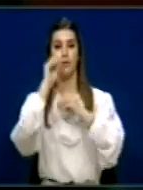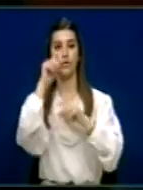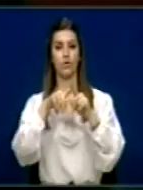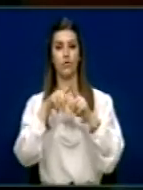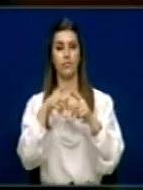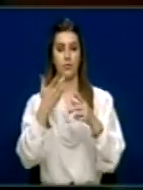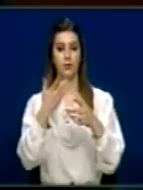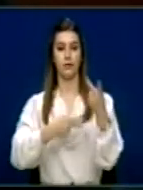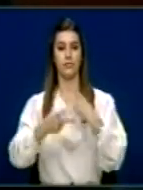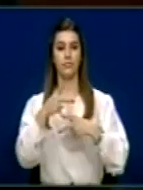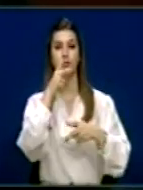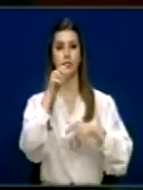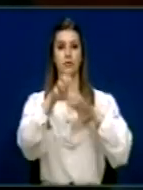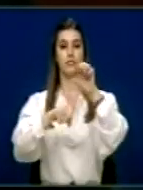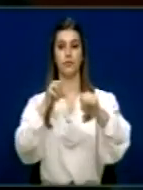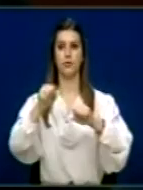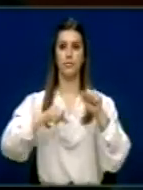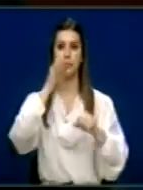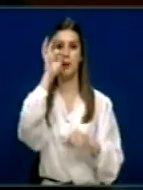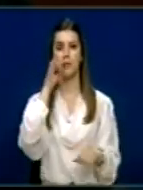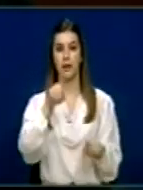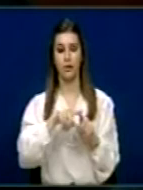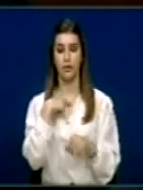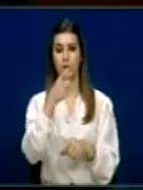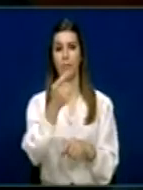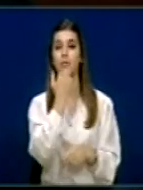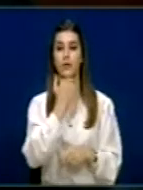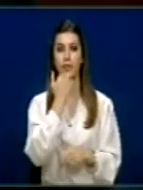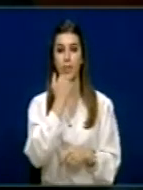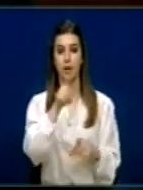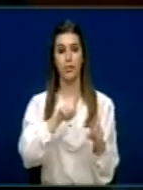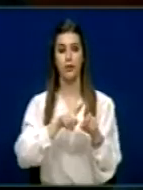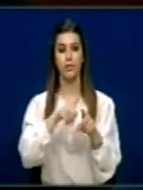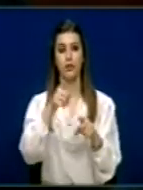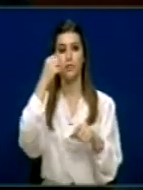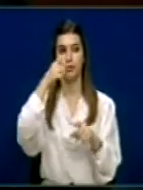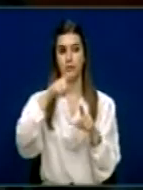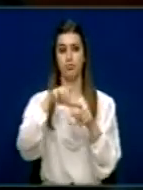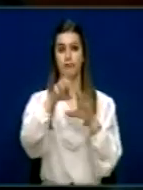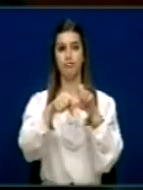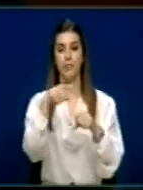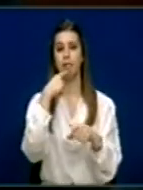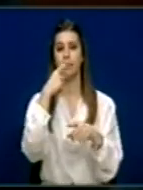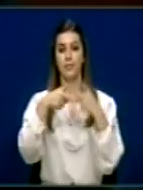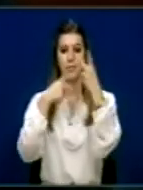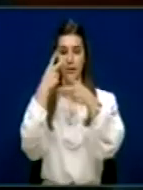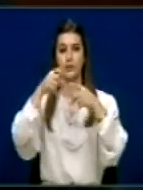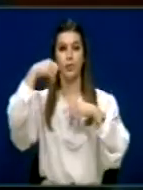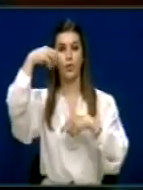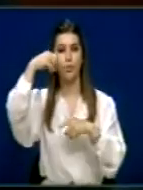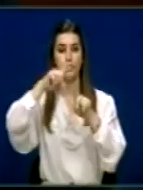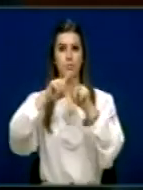që kanë ndodhur gjatë vitit 2012, për përsëris pra privatizimi i kompanisë kosovare për distribuim që monopolizon tregun e furnizimit me energji